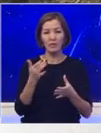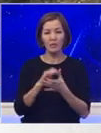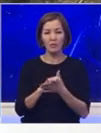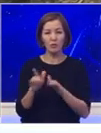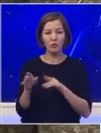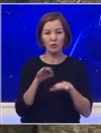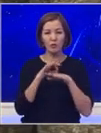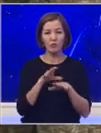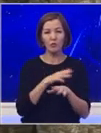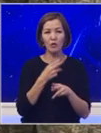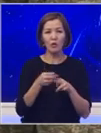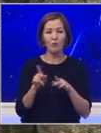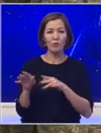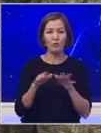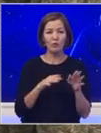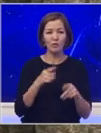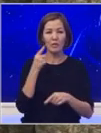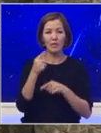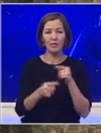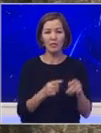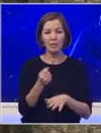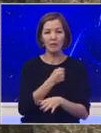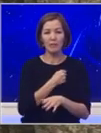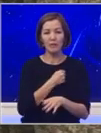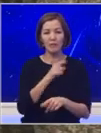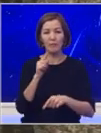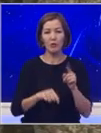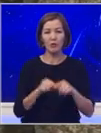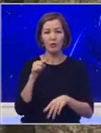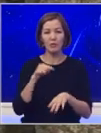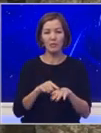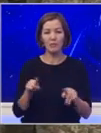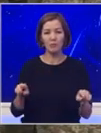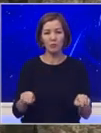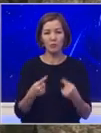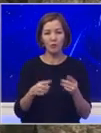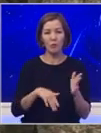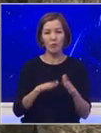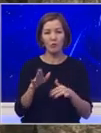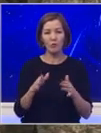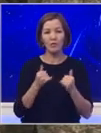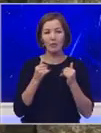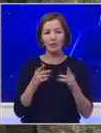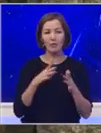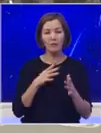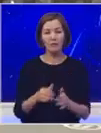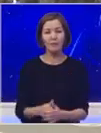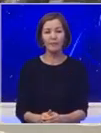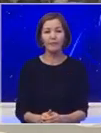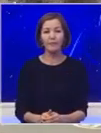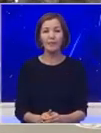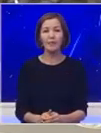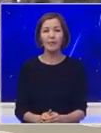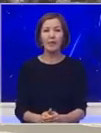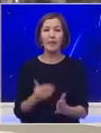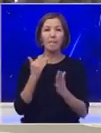өткізілді. Бұл іс-шара келешек офицерлерінің патриоттық рухын көтеру мақсатына ұйымдастырылды.